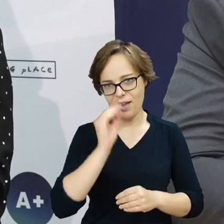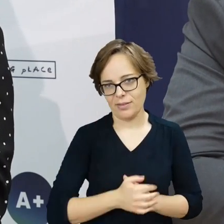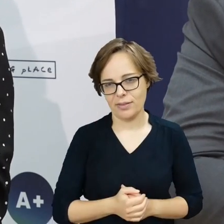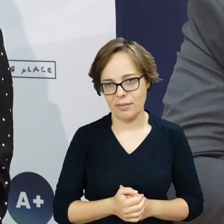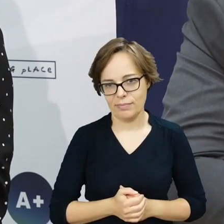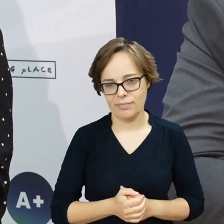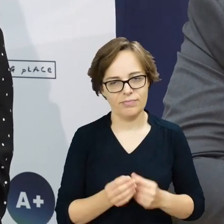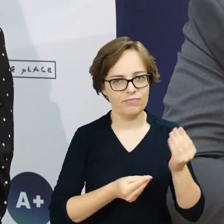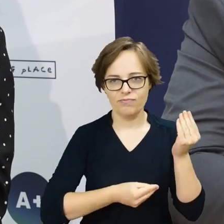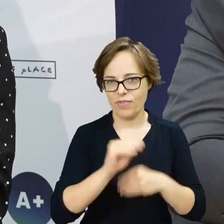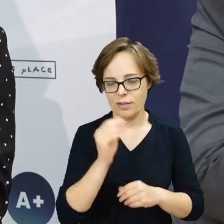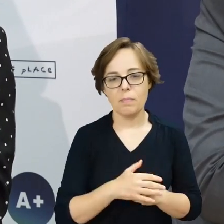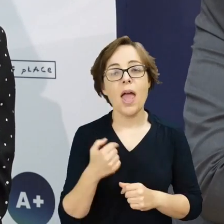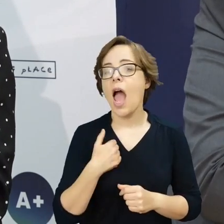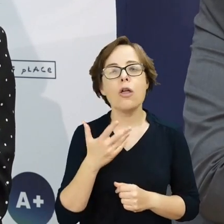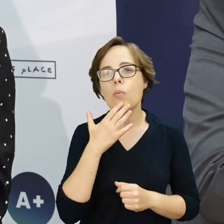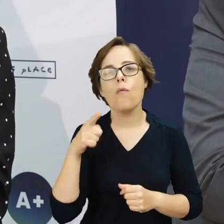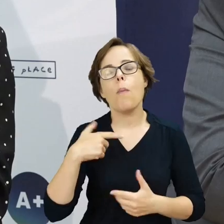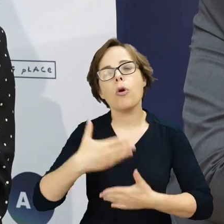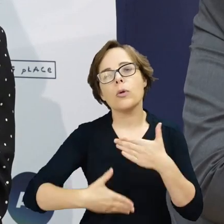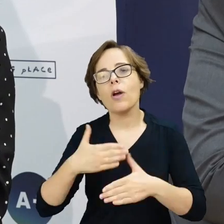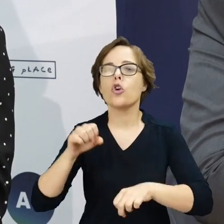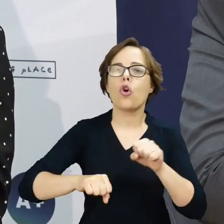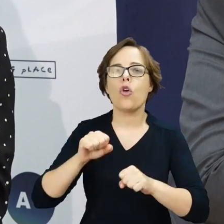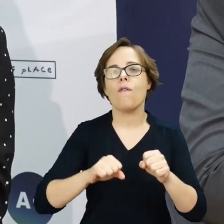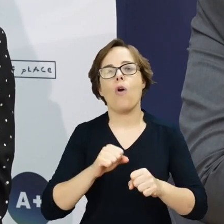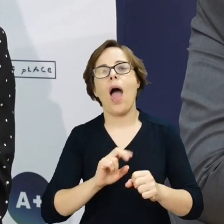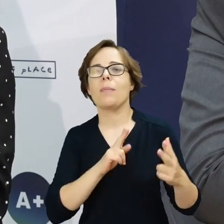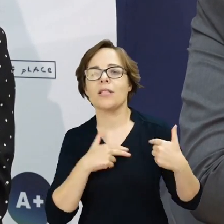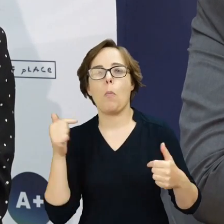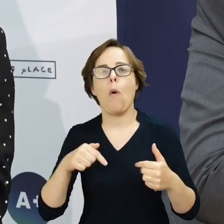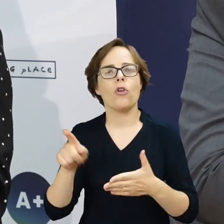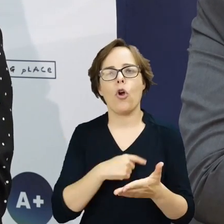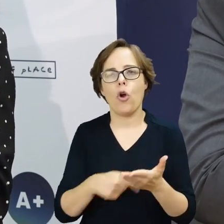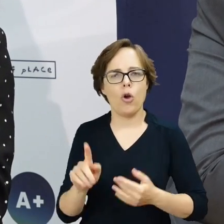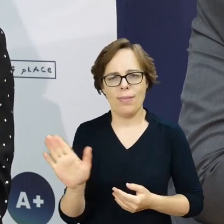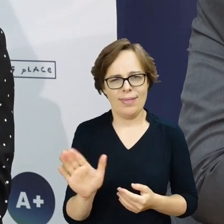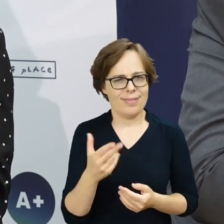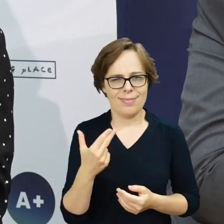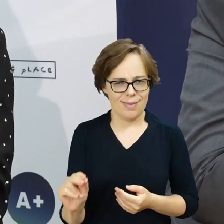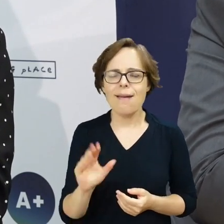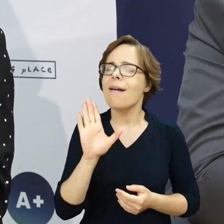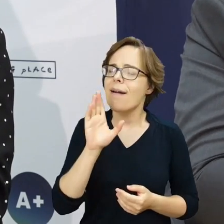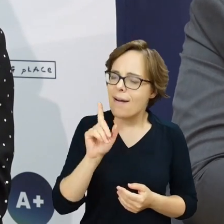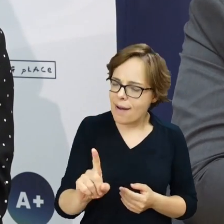sądowo-administracyjne. Nie mówię, że należy z niego zrezygnować, natomiast zdecydowanie zauważamy chyba wszyscy wspólnie, że konieczna